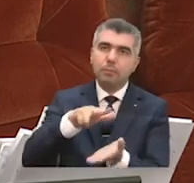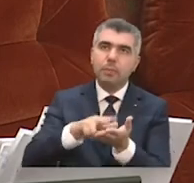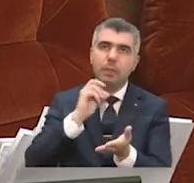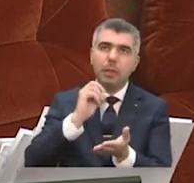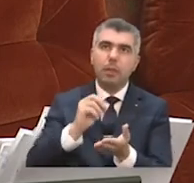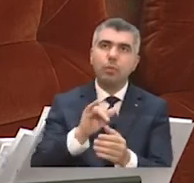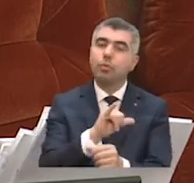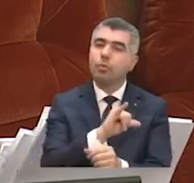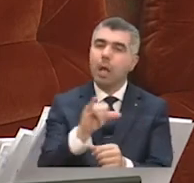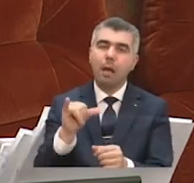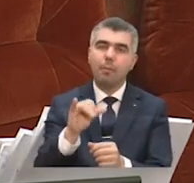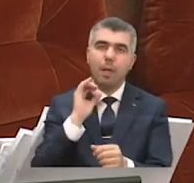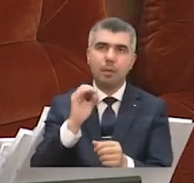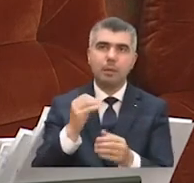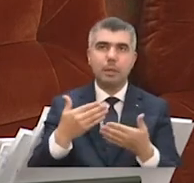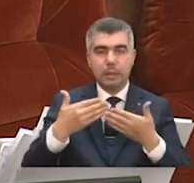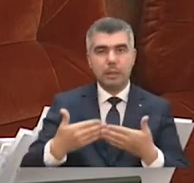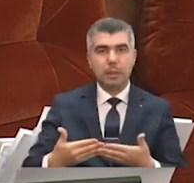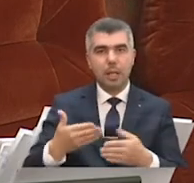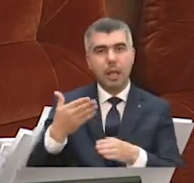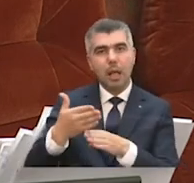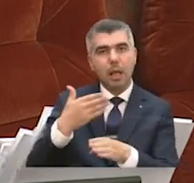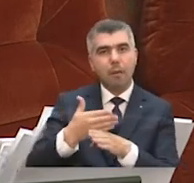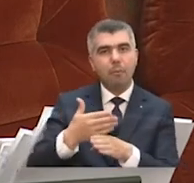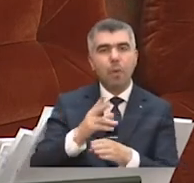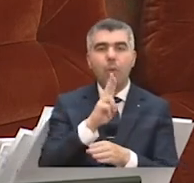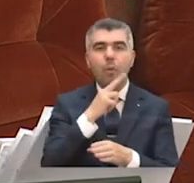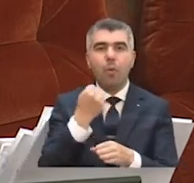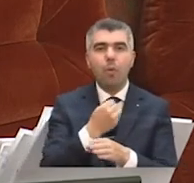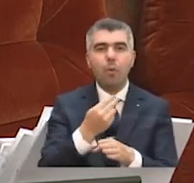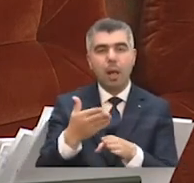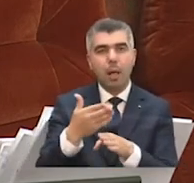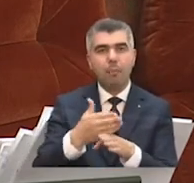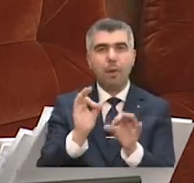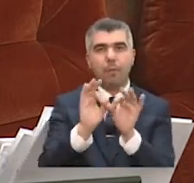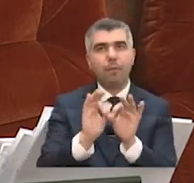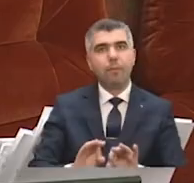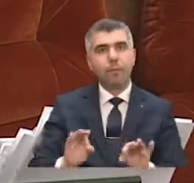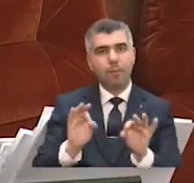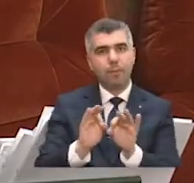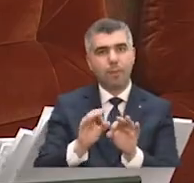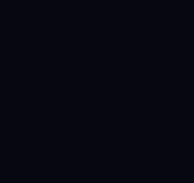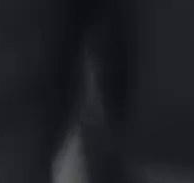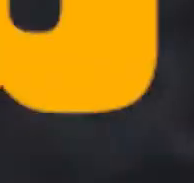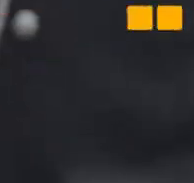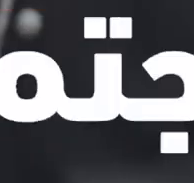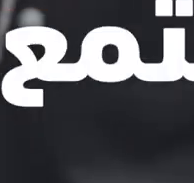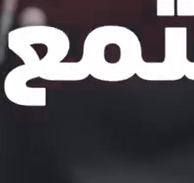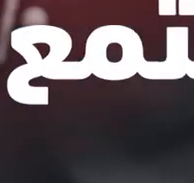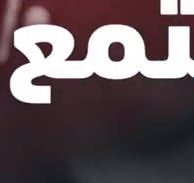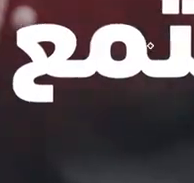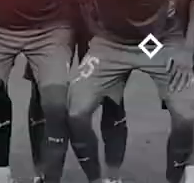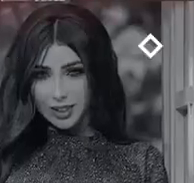عمره ما كان في التاريخ القريب ديال الحكومات المغربية، ونتمنوا أننا نتوفقوا. شكرا سيد في هذا المجال.